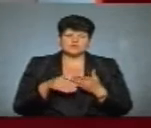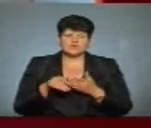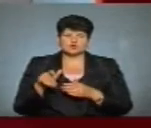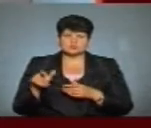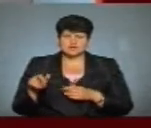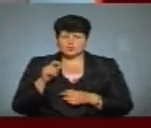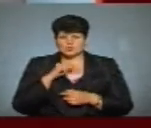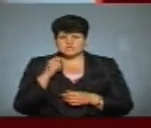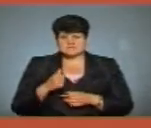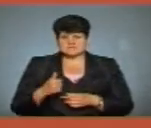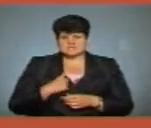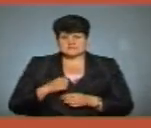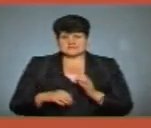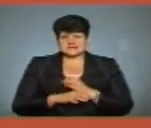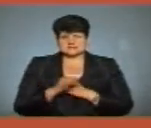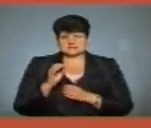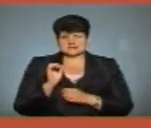українським бійцям на схід.